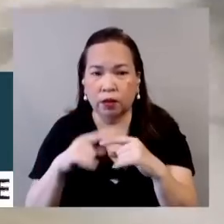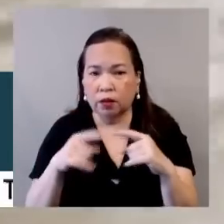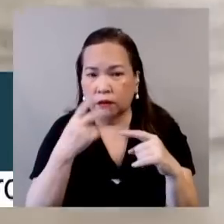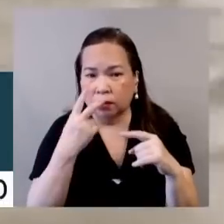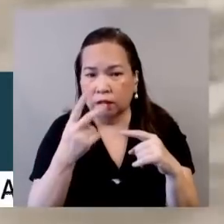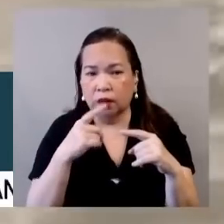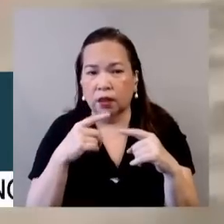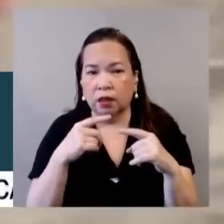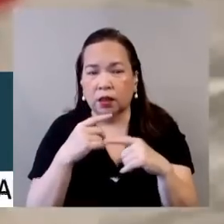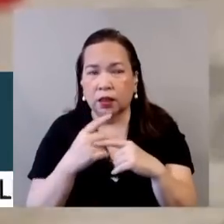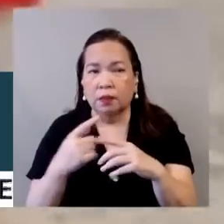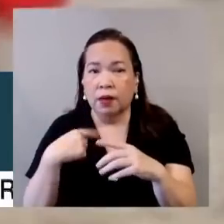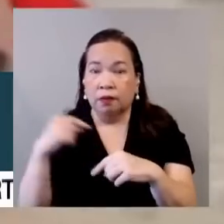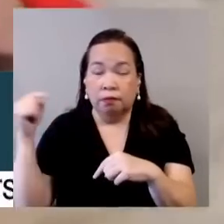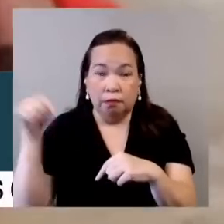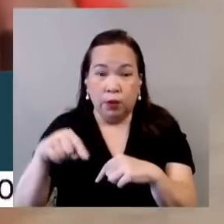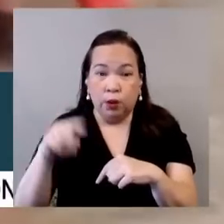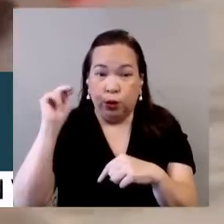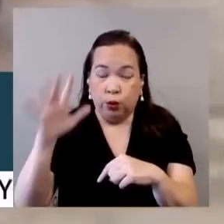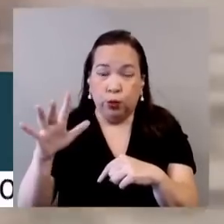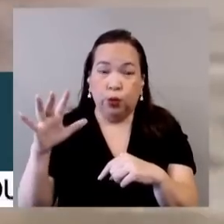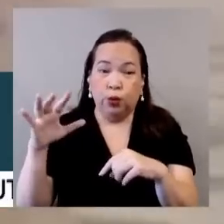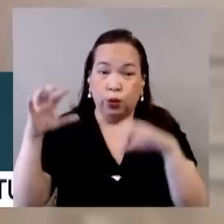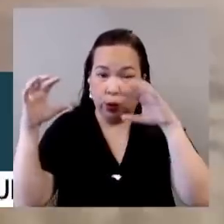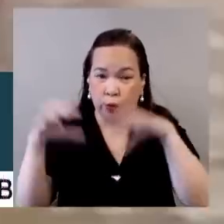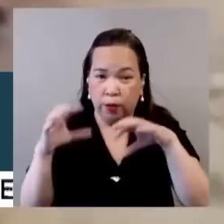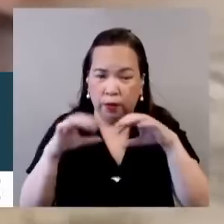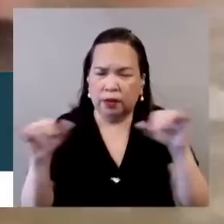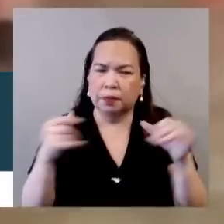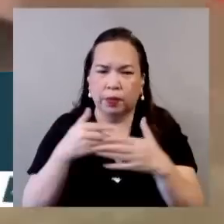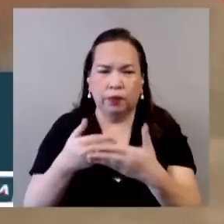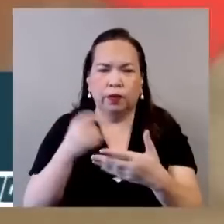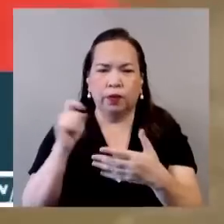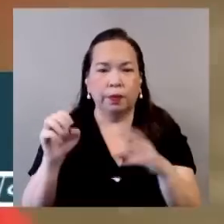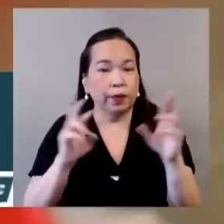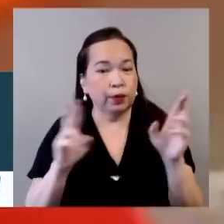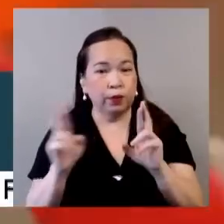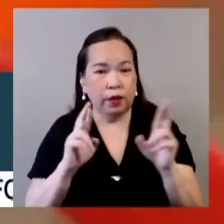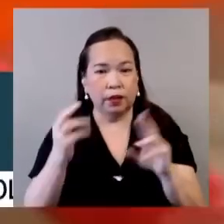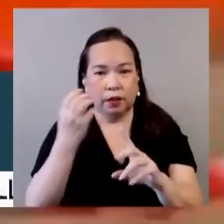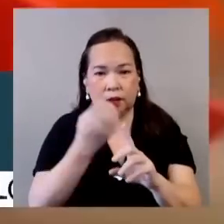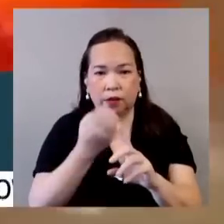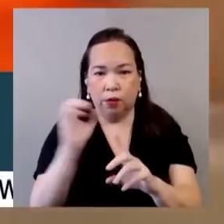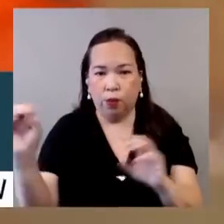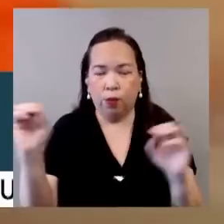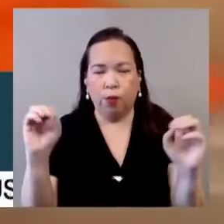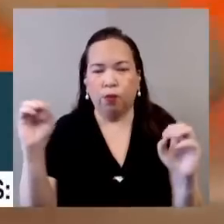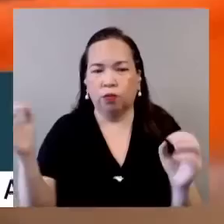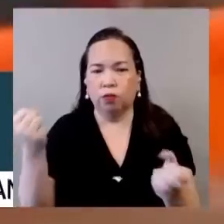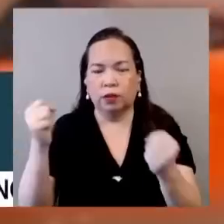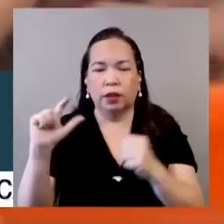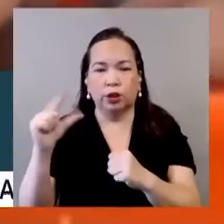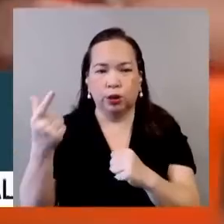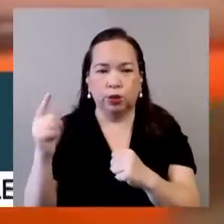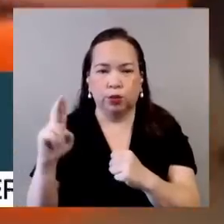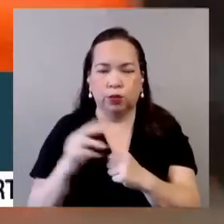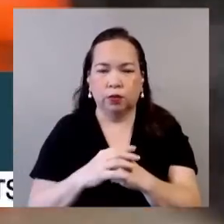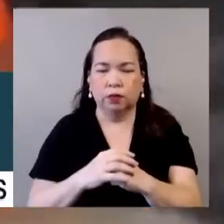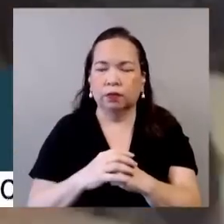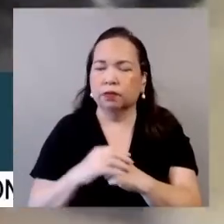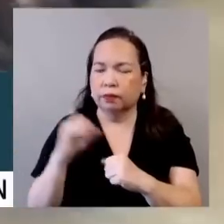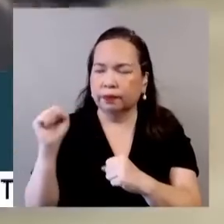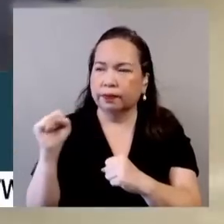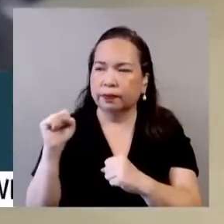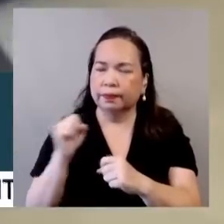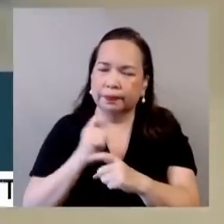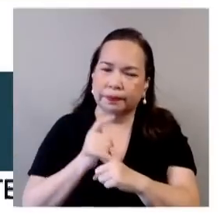si Bagyong Falcon. Kailangan po may makapaghanda ang bawat LGUs po at mm-hmm. ang buong probinsya. Pakibanggit lang po ulit